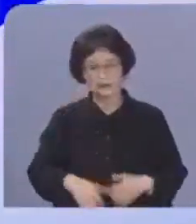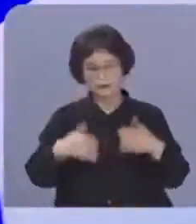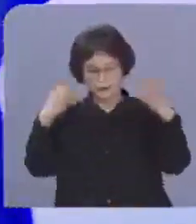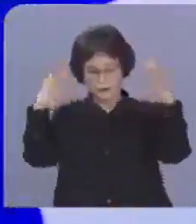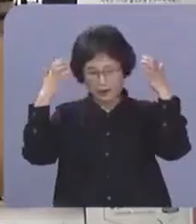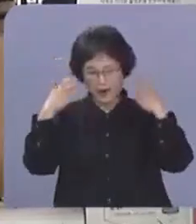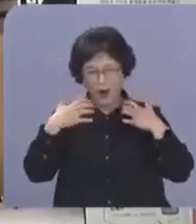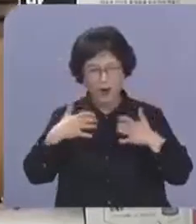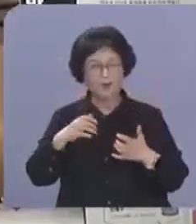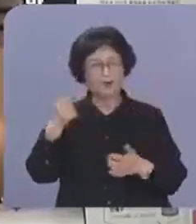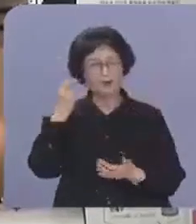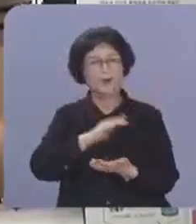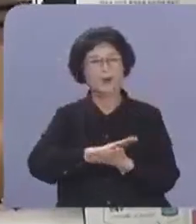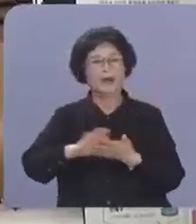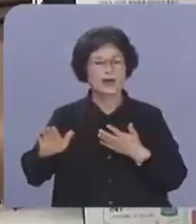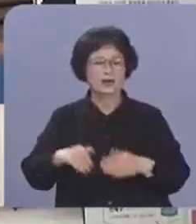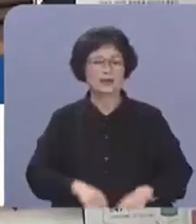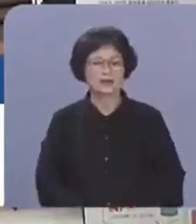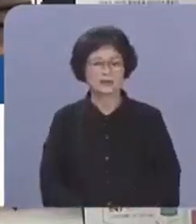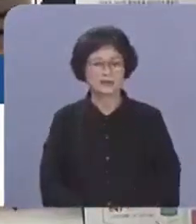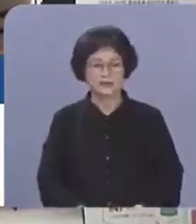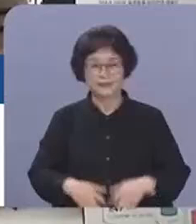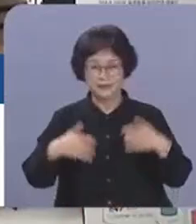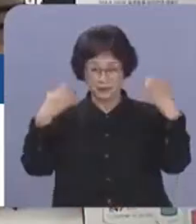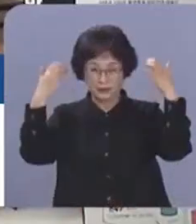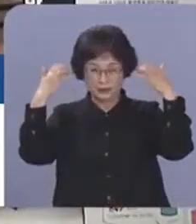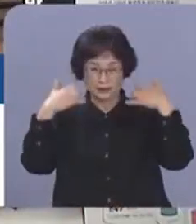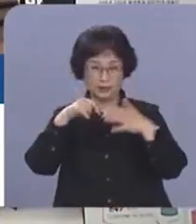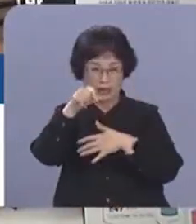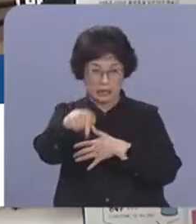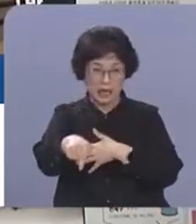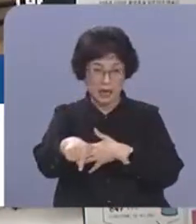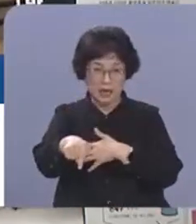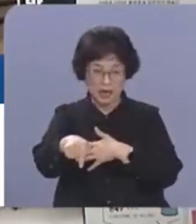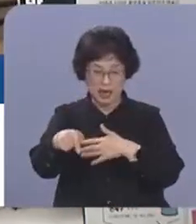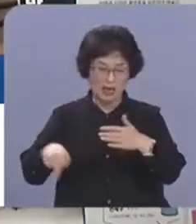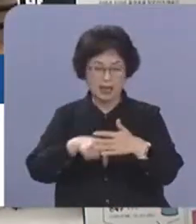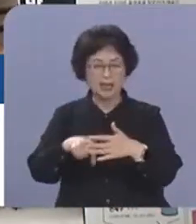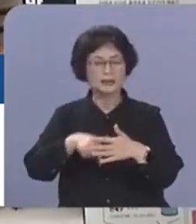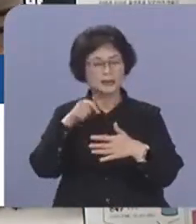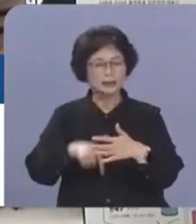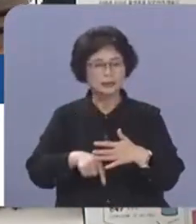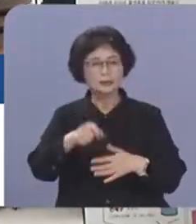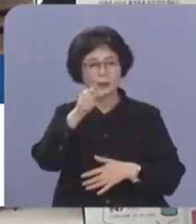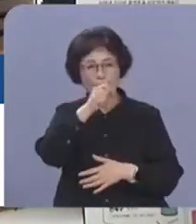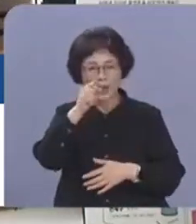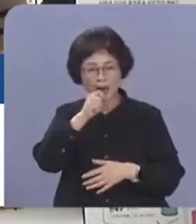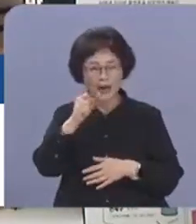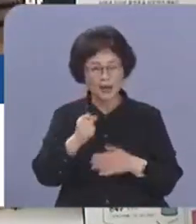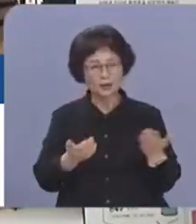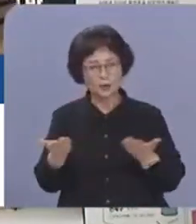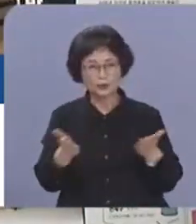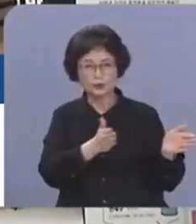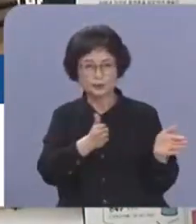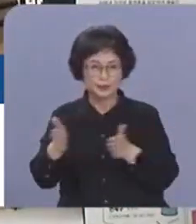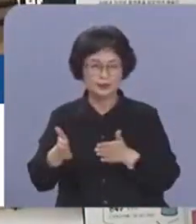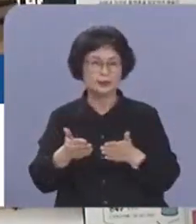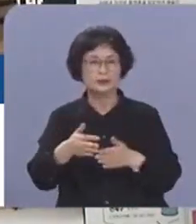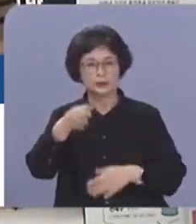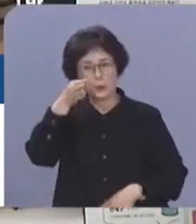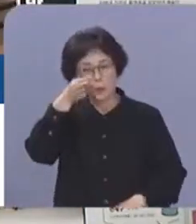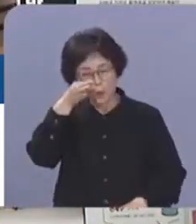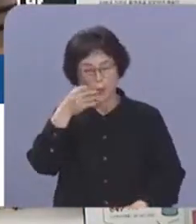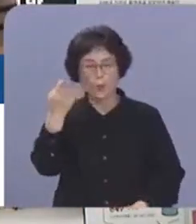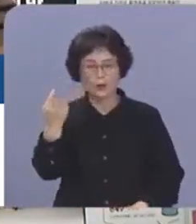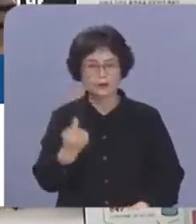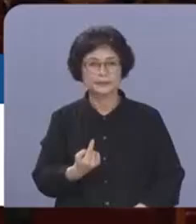잊습니다. 애들 또 더위도 조금 밖에서 놀면 더우니까 피하고 또 이렇게 애들이 좋아하는 공연 좀 준비해 주셔가지고